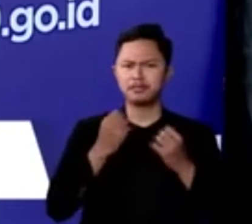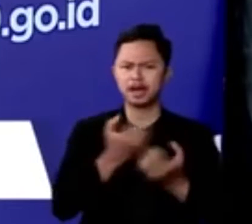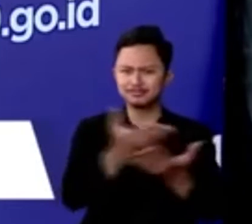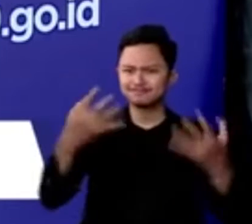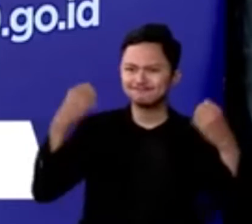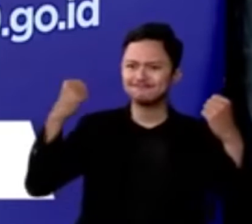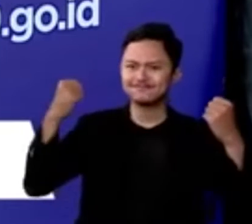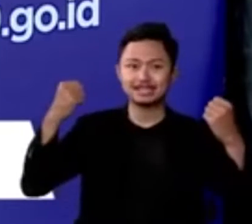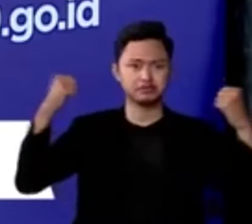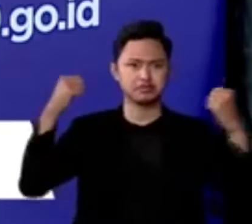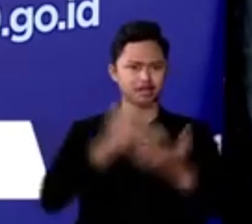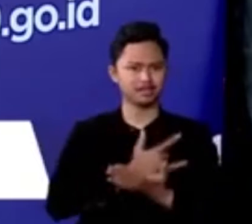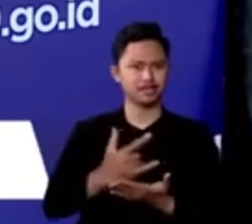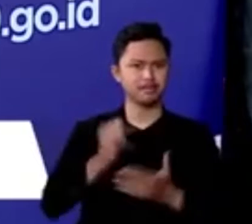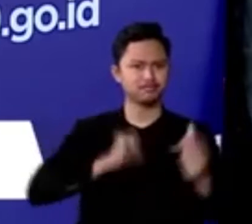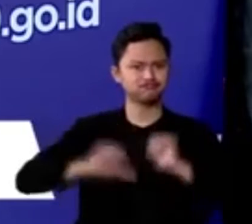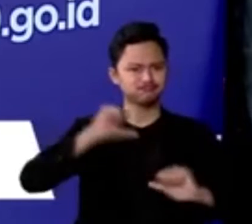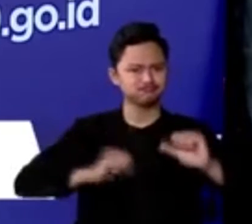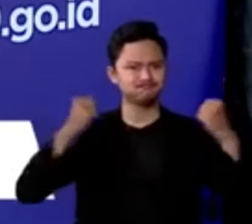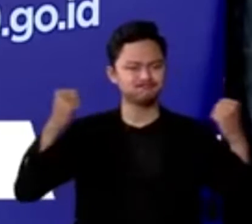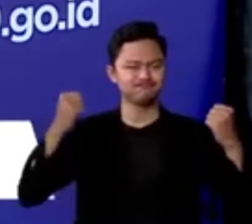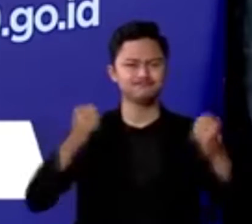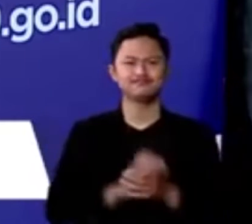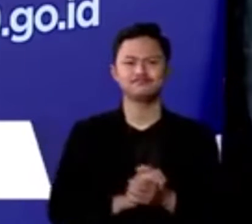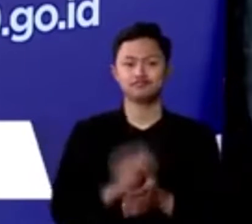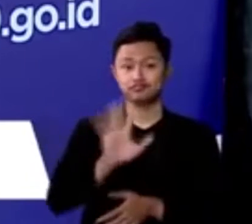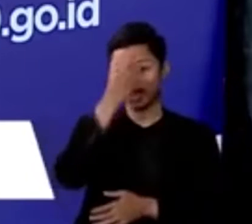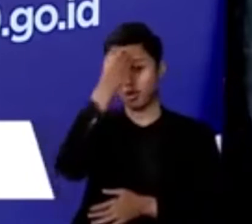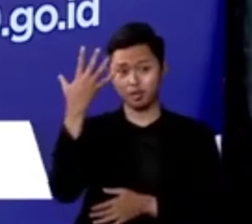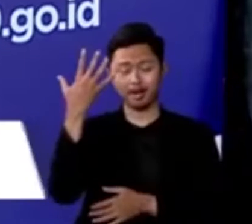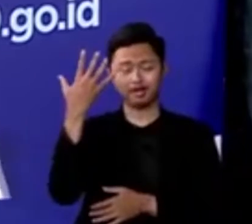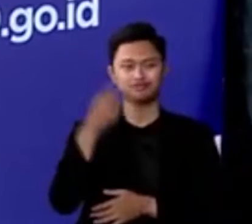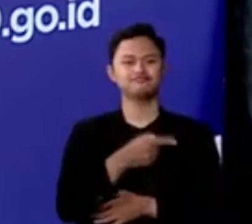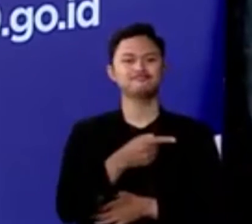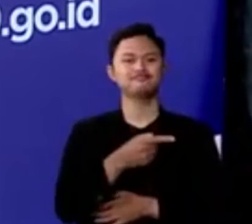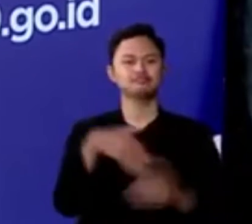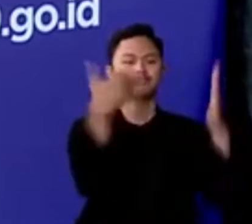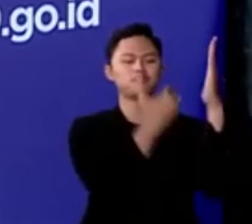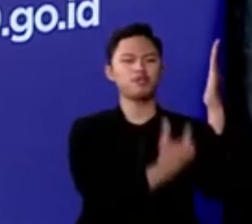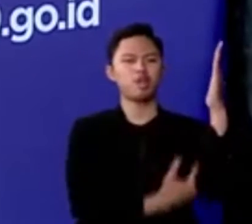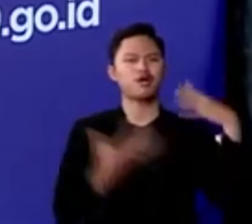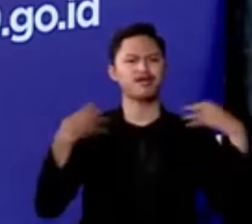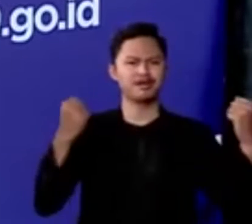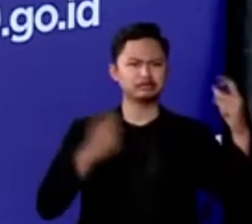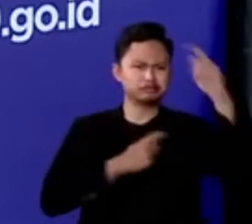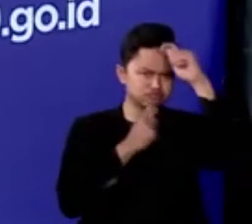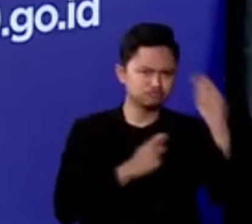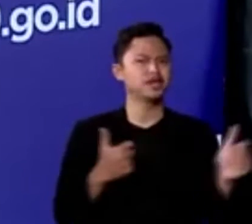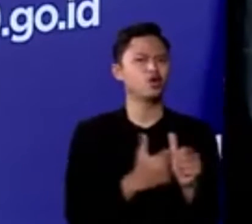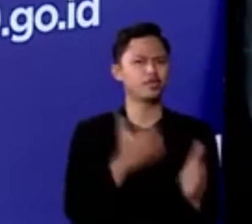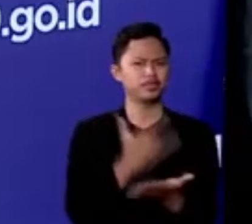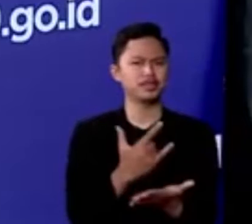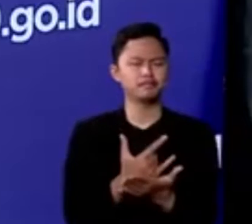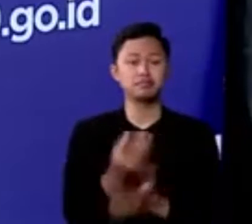tetap sehat dan selalu semangat dalam beraktivitas serta jangan lengah dan lelah untuk disiplin menerapkan protokol